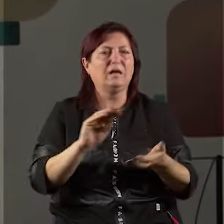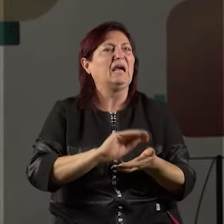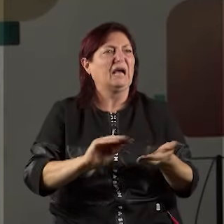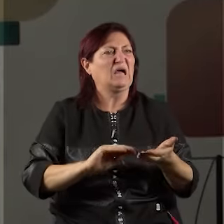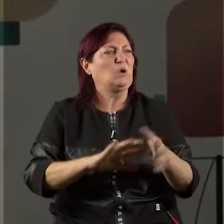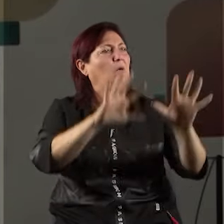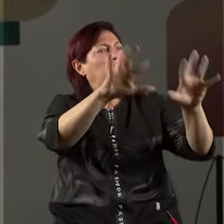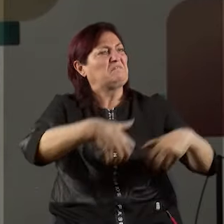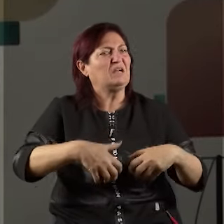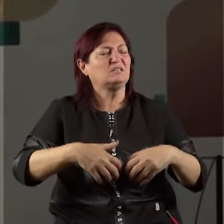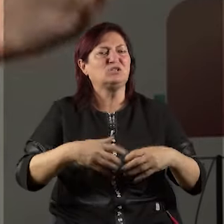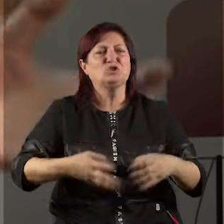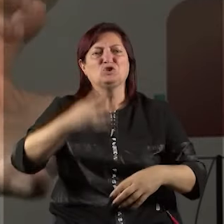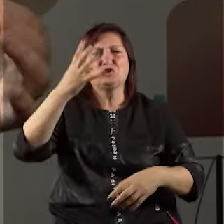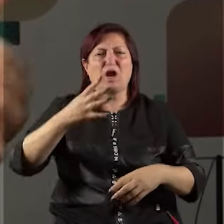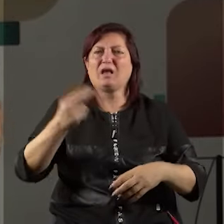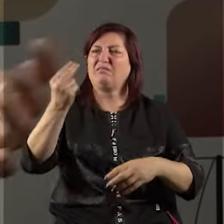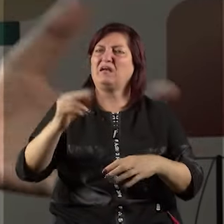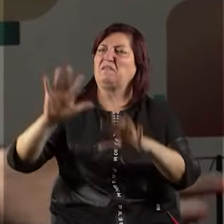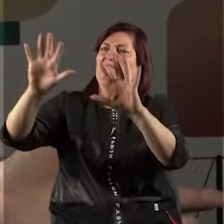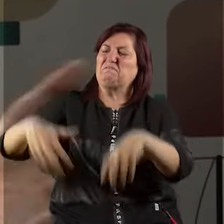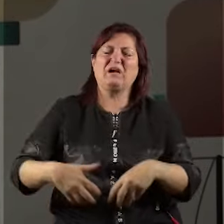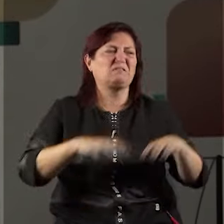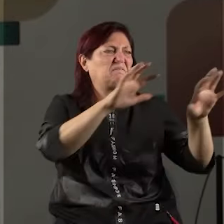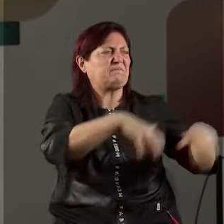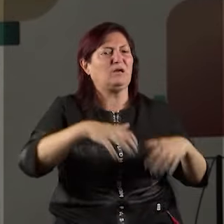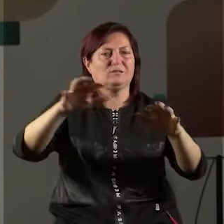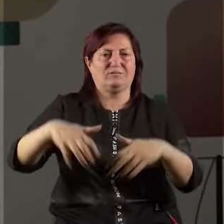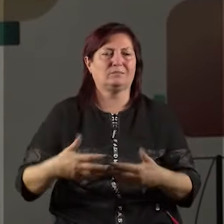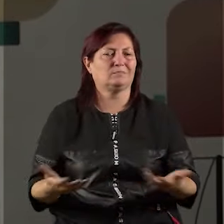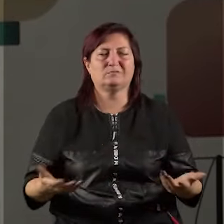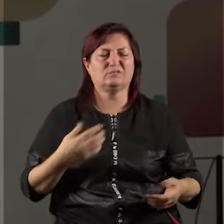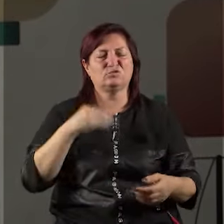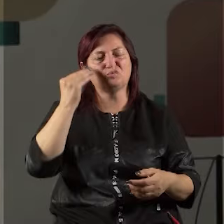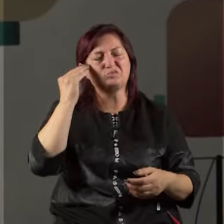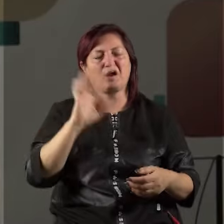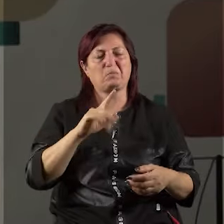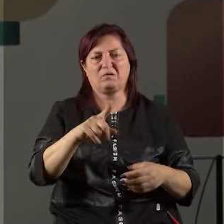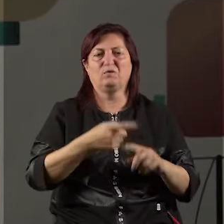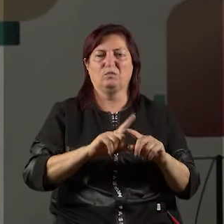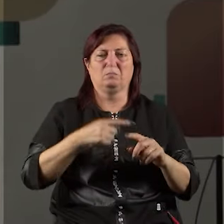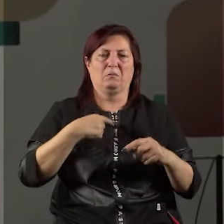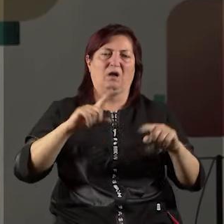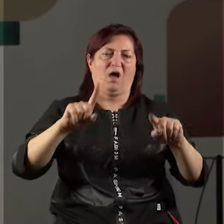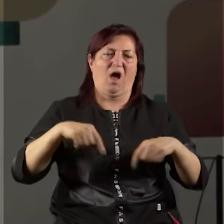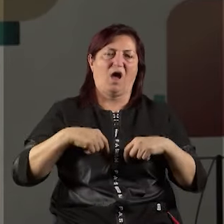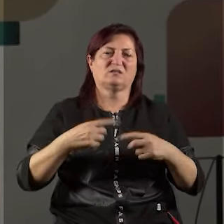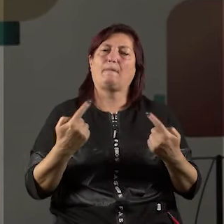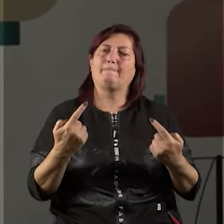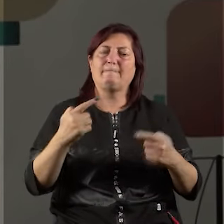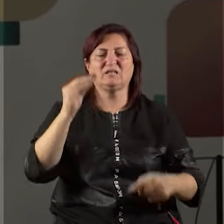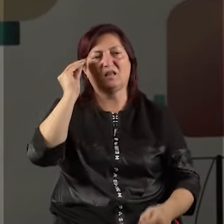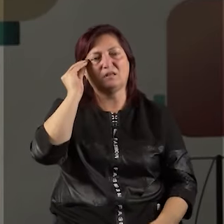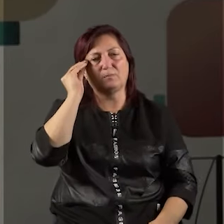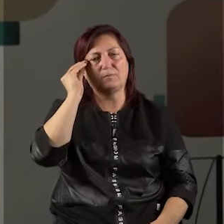գրողին գրողների շենքից, մյուսին իր շենքից, մյուս, ես չեմ կարծում, որ դրանով մենք հասնելու ենք մեծ